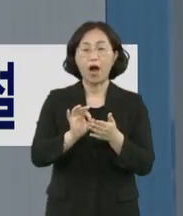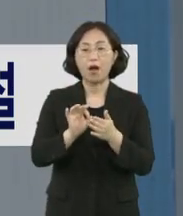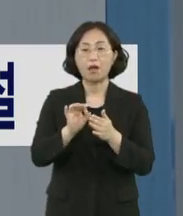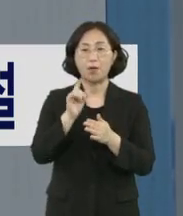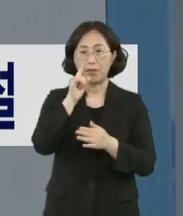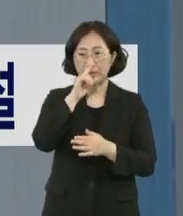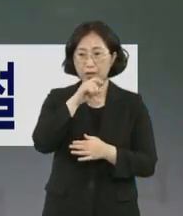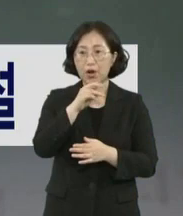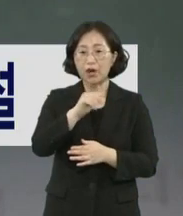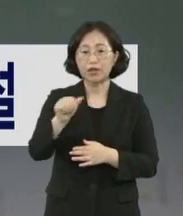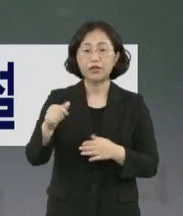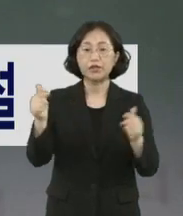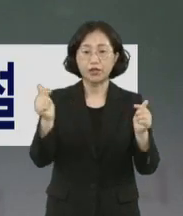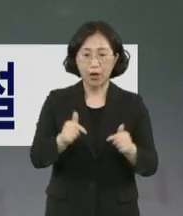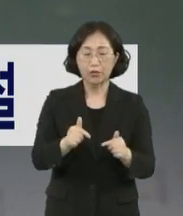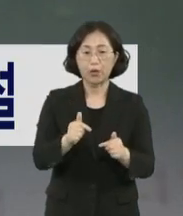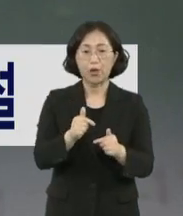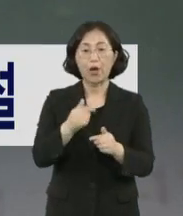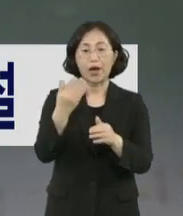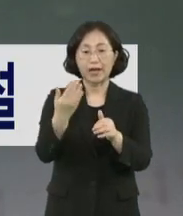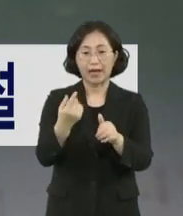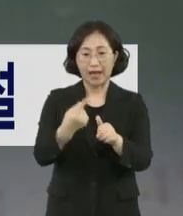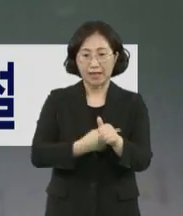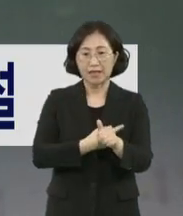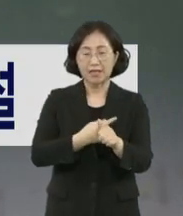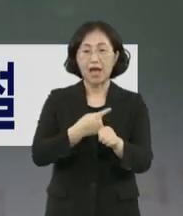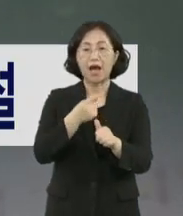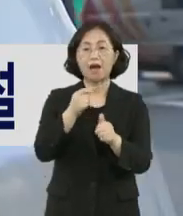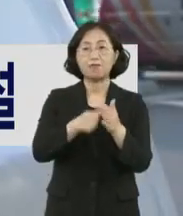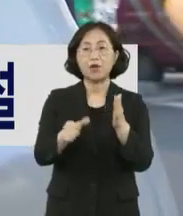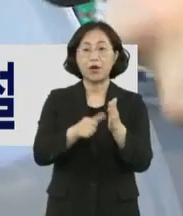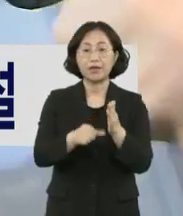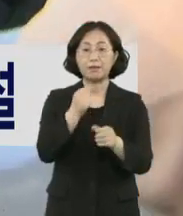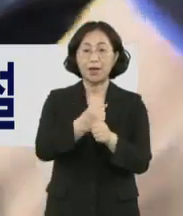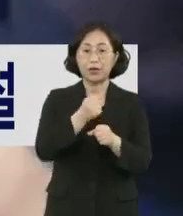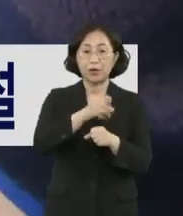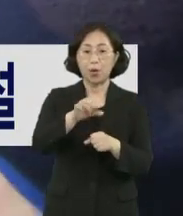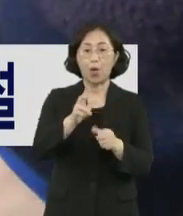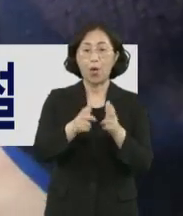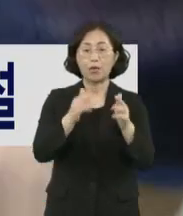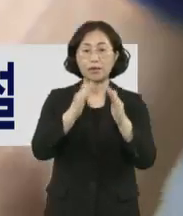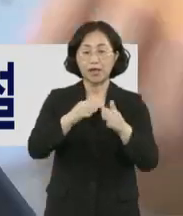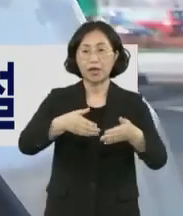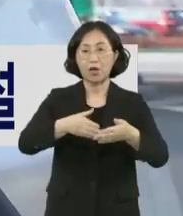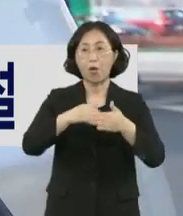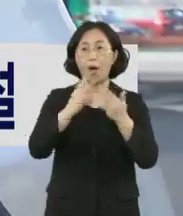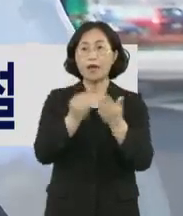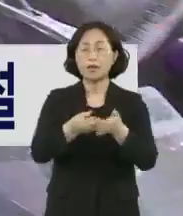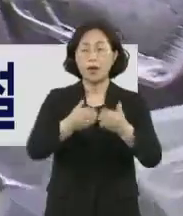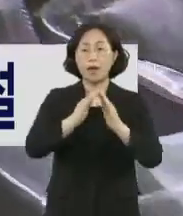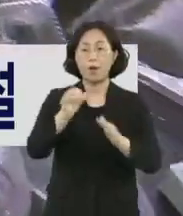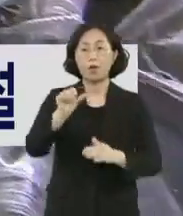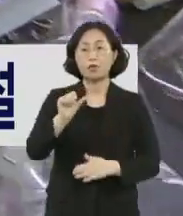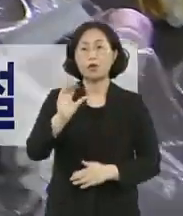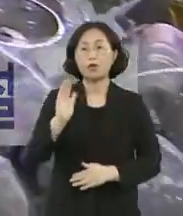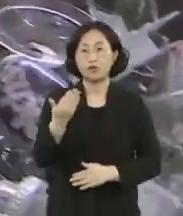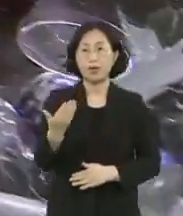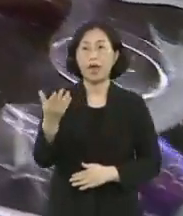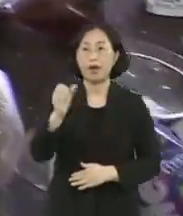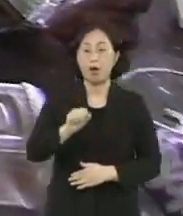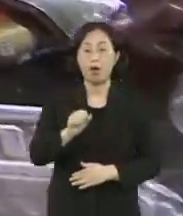저감 관련 제조라인 등 친환경 제품을 생산하는 곳으로 공장이 완공되면 생산액 5,596억